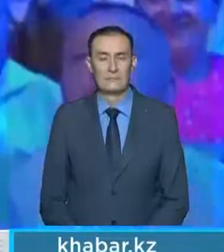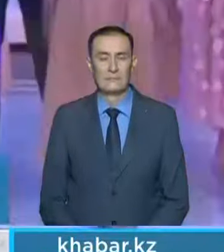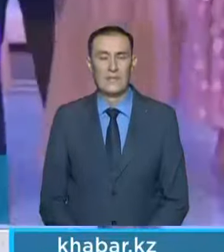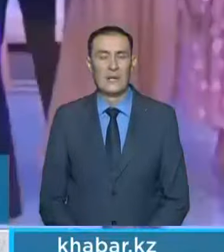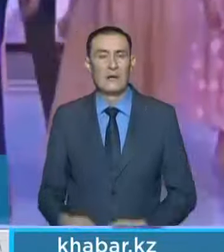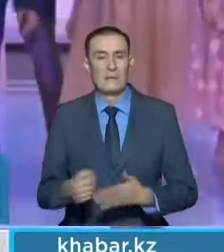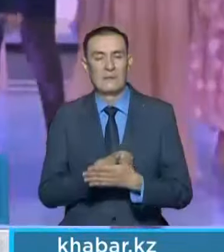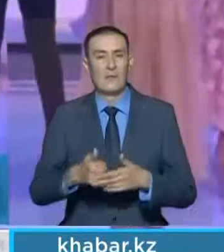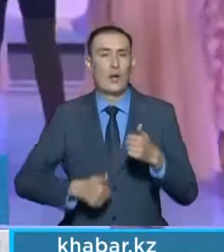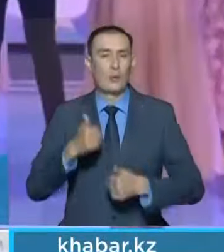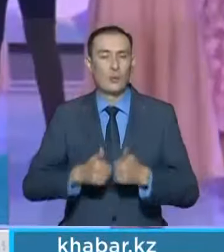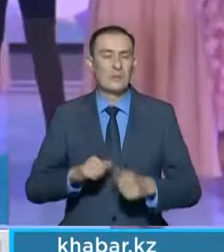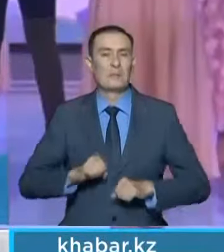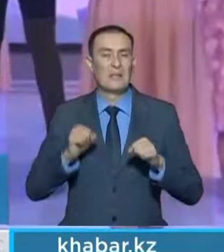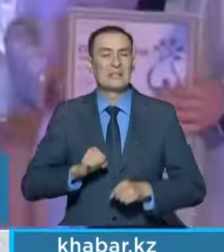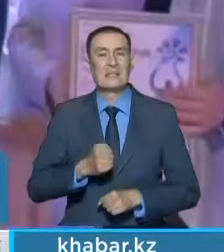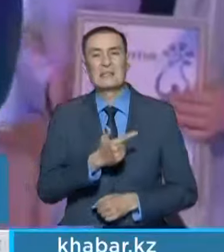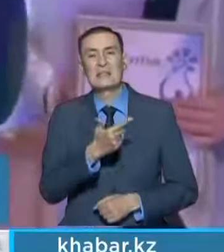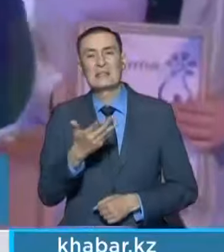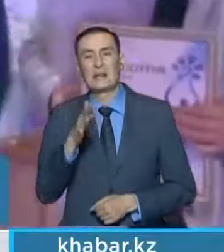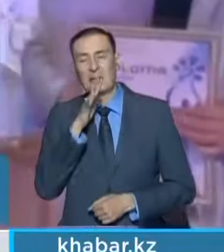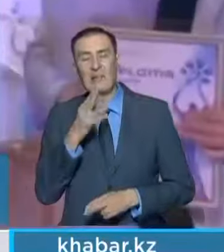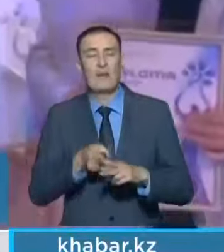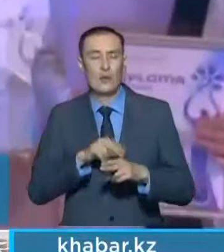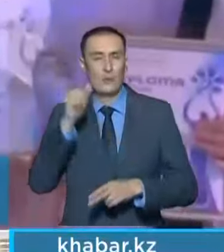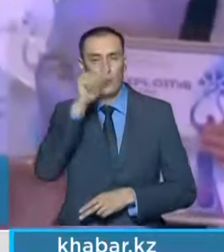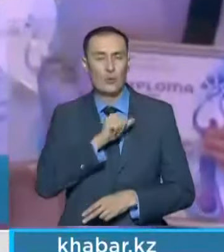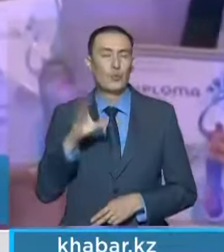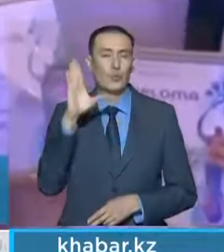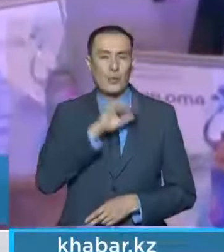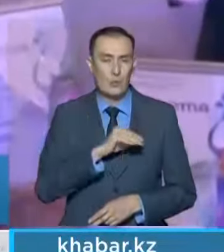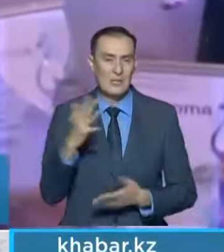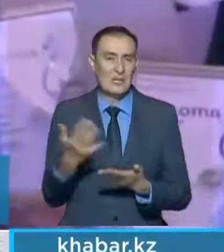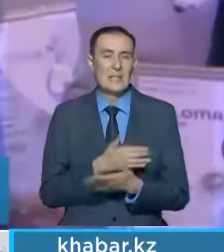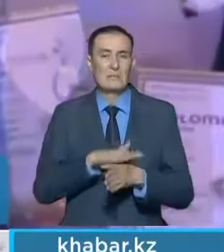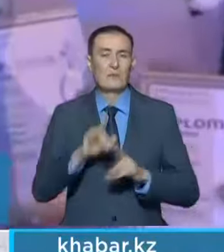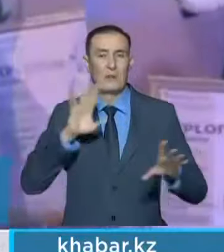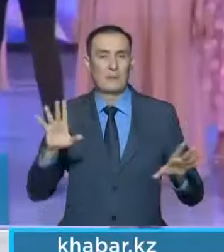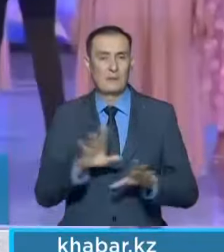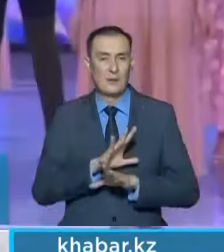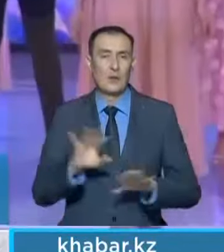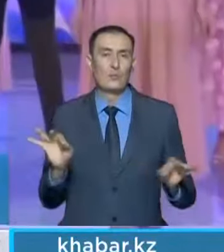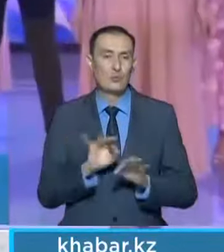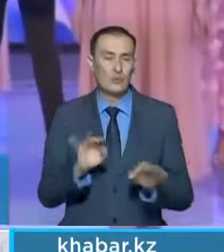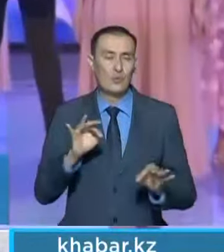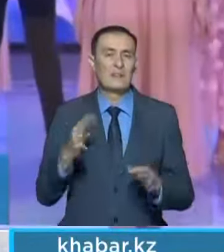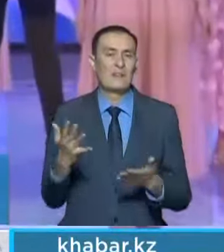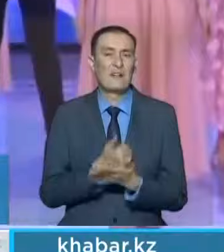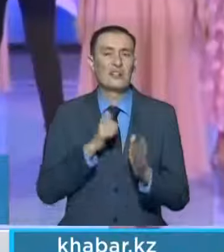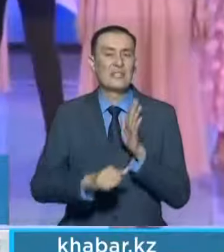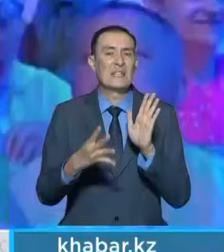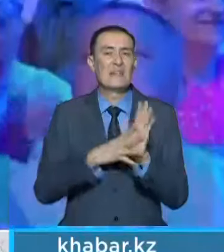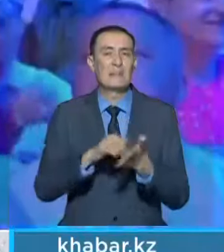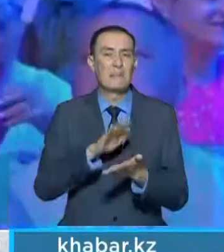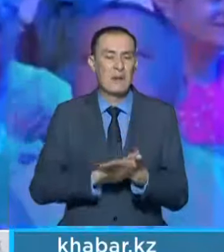Пробиться на конкурс Ерназар пытался несколько лет подряд, и в этом году ему это удалось. Исполнив композицию «Подберу музыку», он завоевал